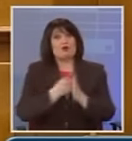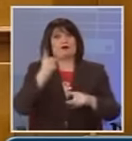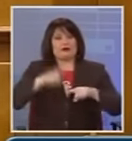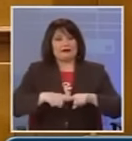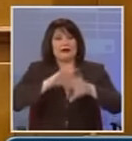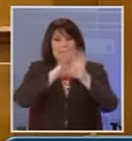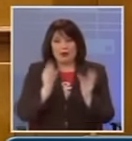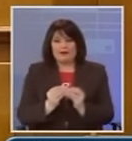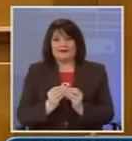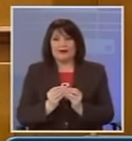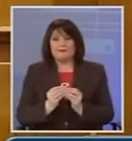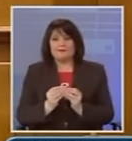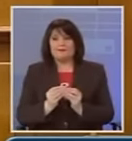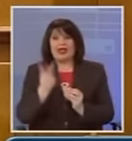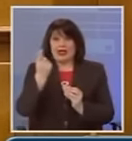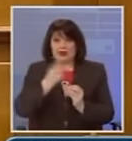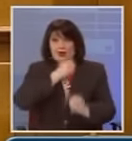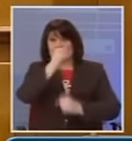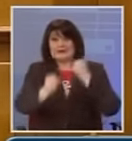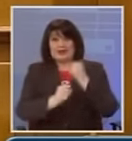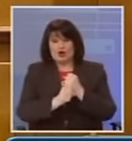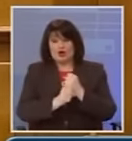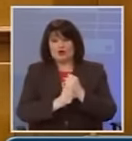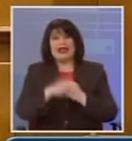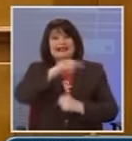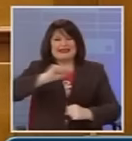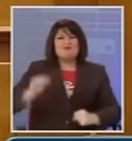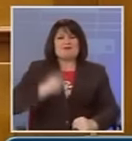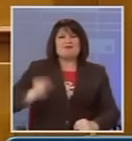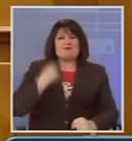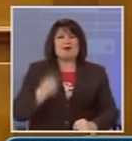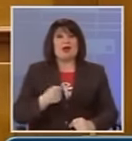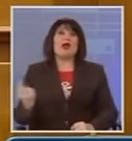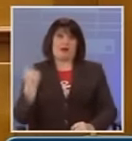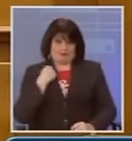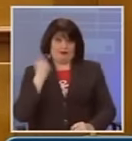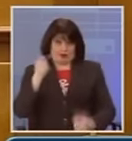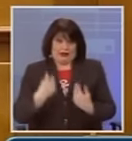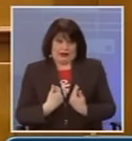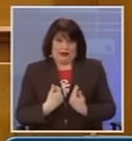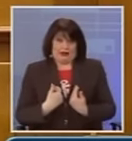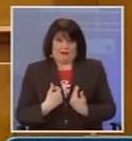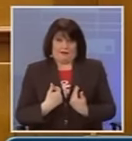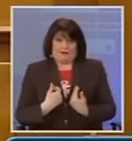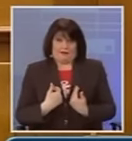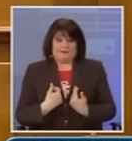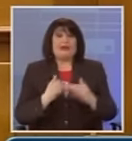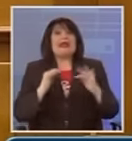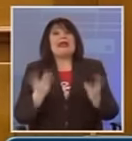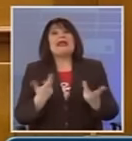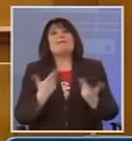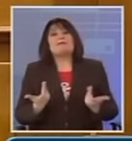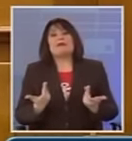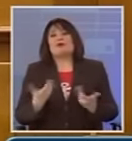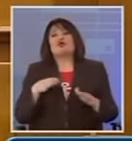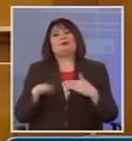όλα αυτά μέσα σε 2,5 χρόνια με συνεχή δική σας υπονόμευση. Σας φαίνεται αποτυχία πολιτικής ή μήπως είναι μυσαλόδοξο